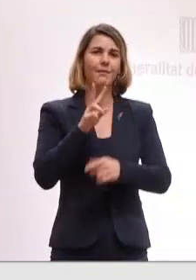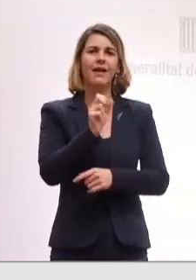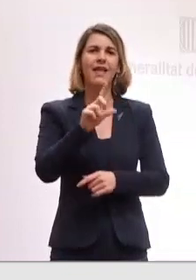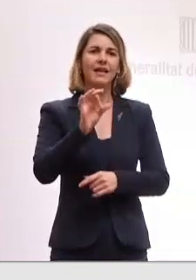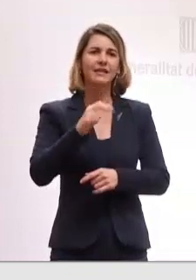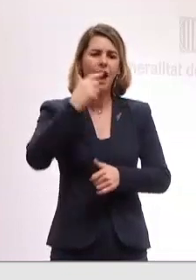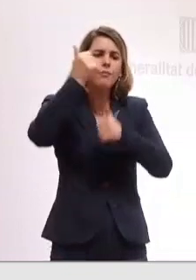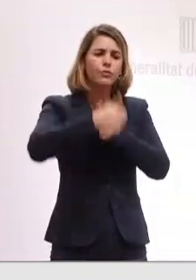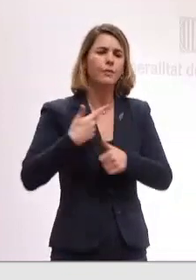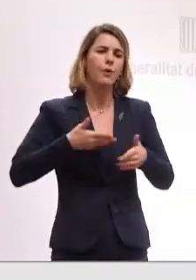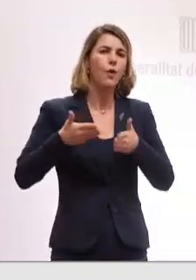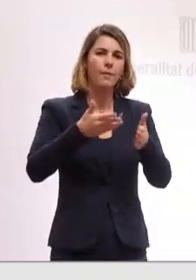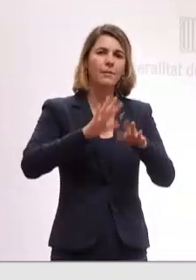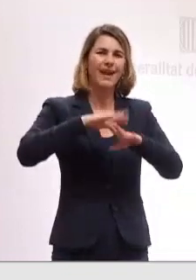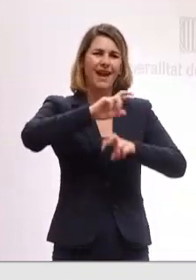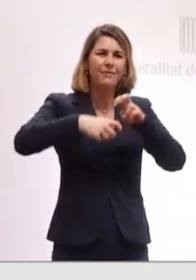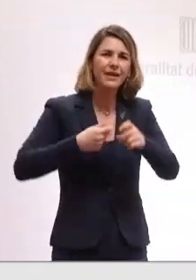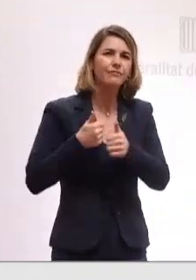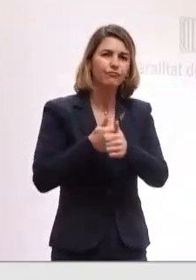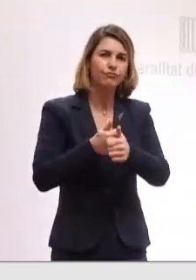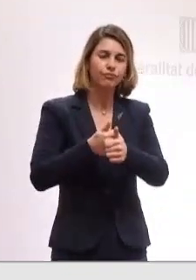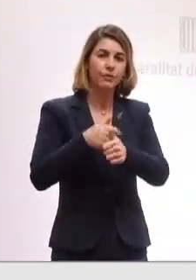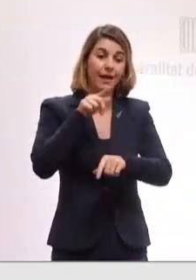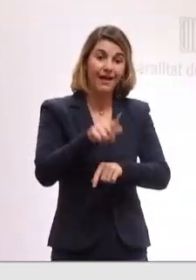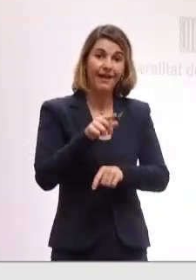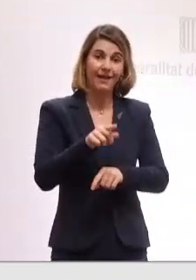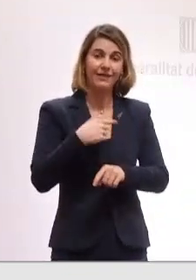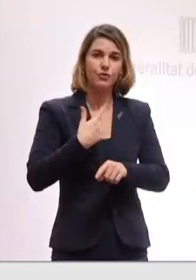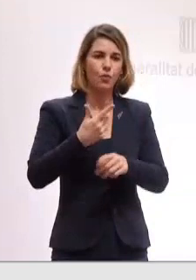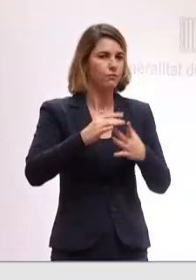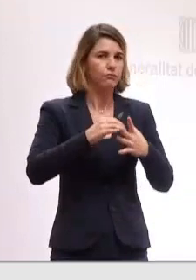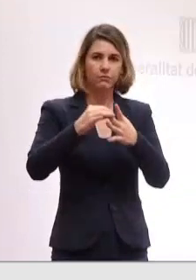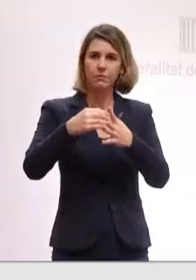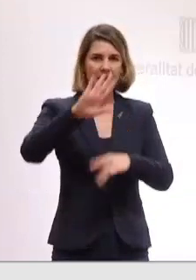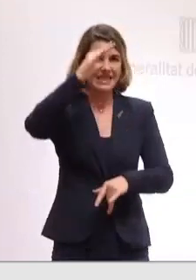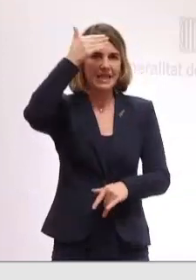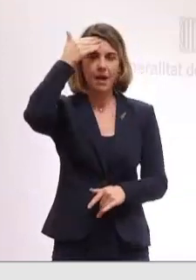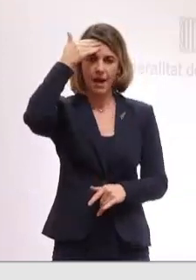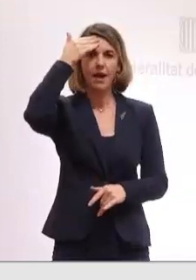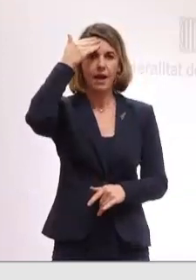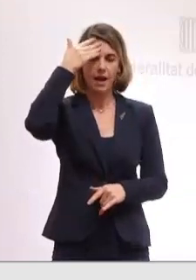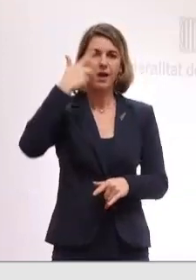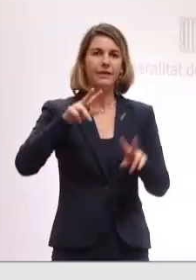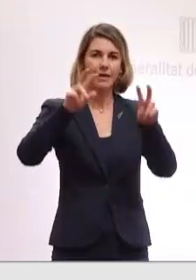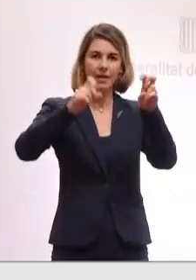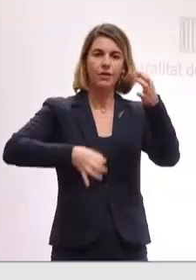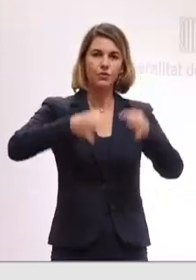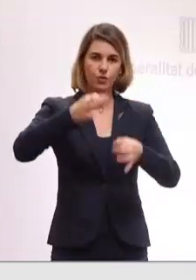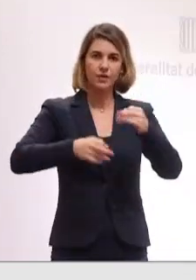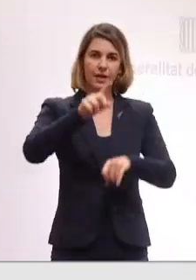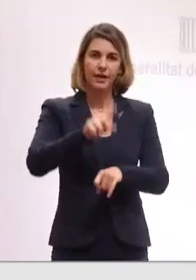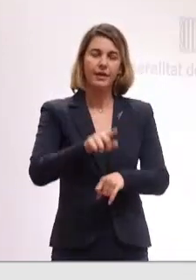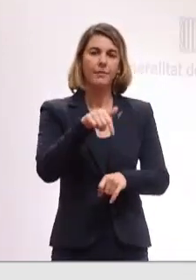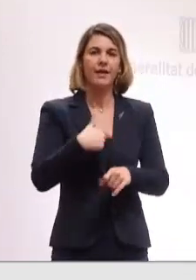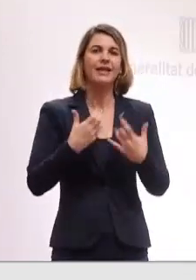rehabilitació que continua a dia d'avui com un dels eixos principals quan parlem de justícia i també, evidentment, de